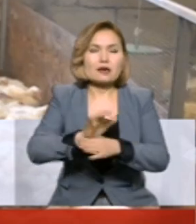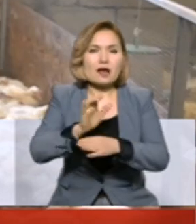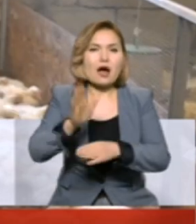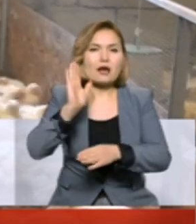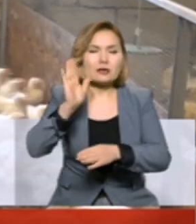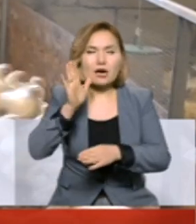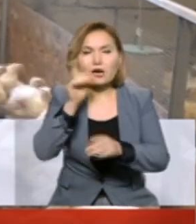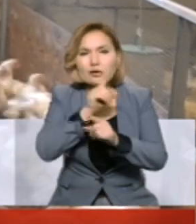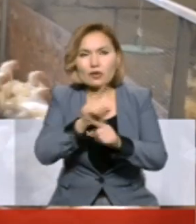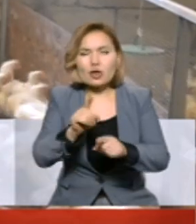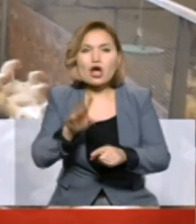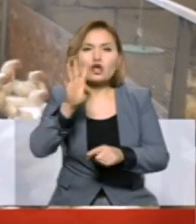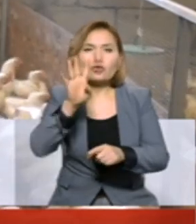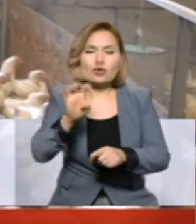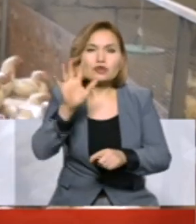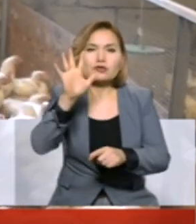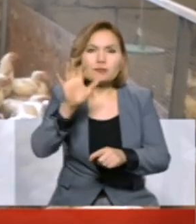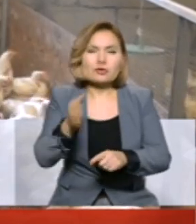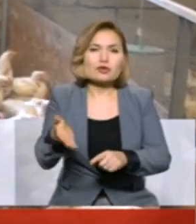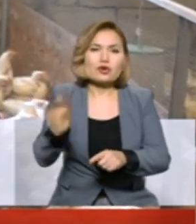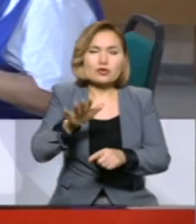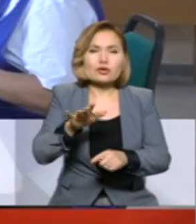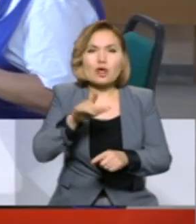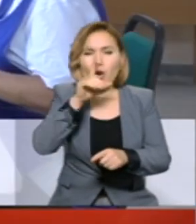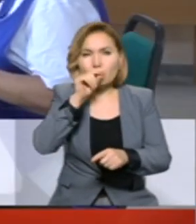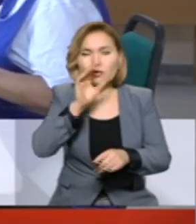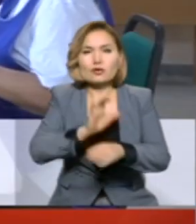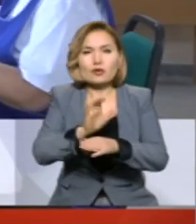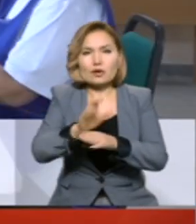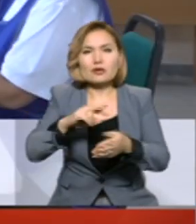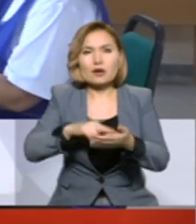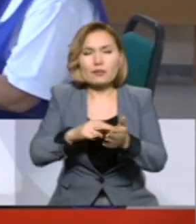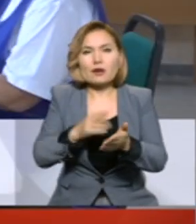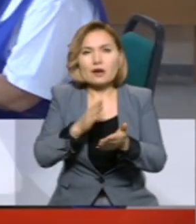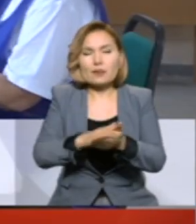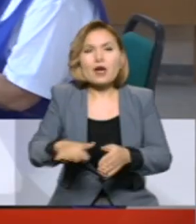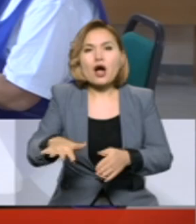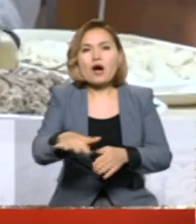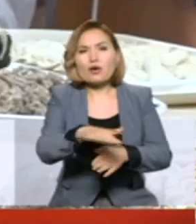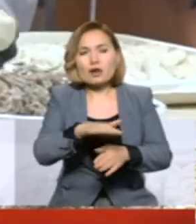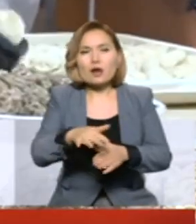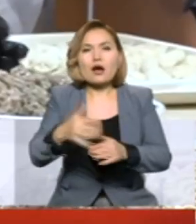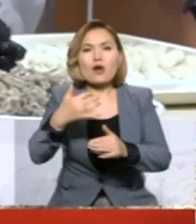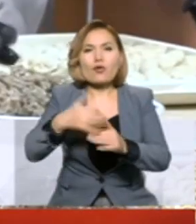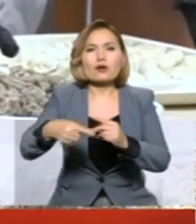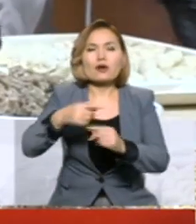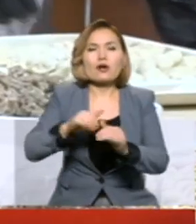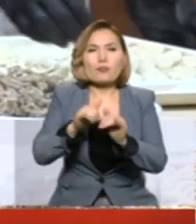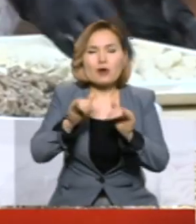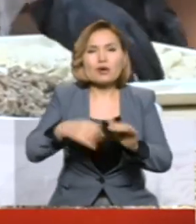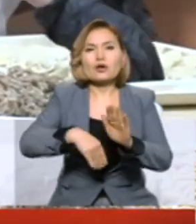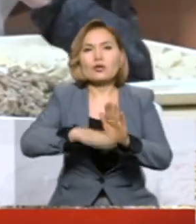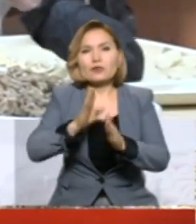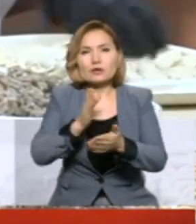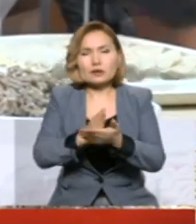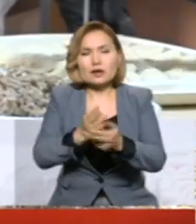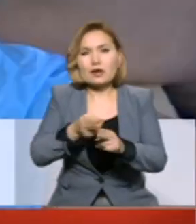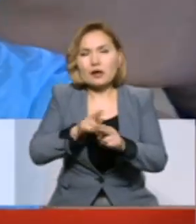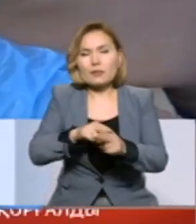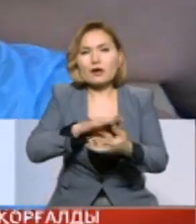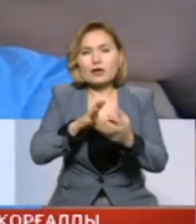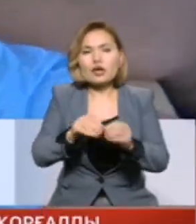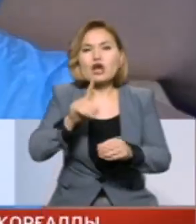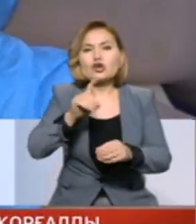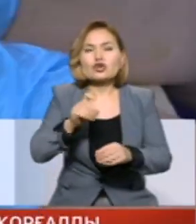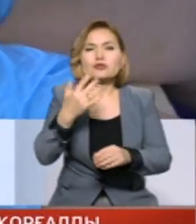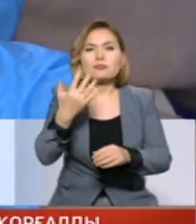алдағы уақытта қалаға 400-500 бас жіберуге жоспарлап отыр. Мамандарда өңірде орта және шағын кәсіпкерлік қарқынды дамып келе жатқандығын айтады. Бұл салада